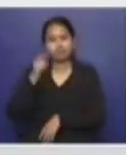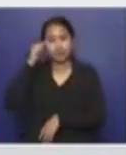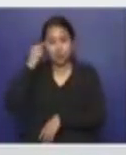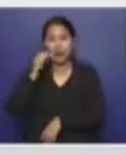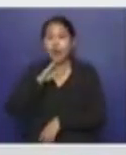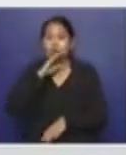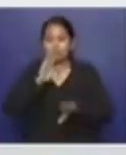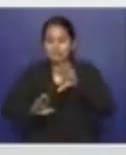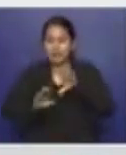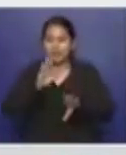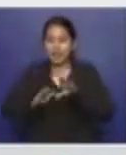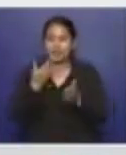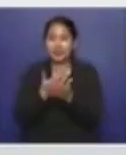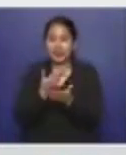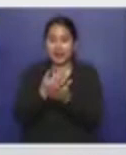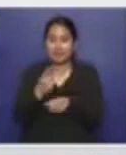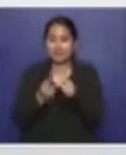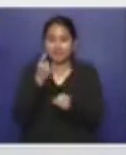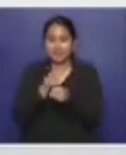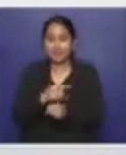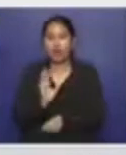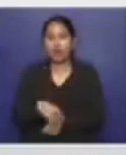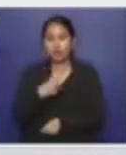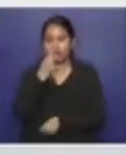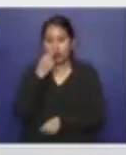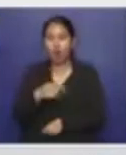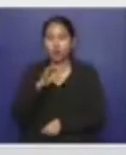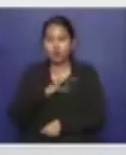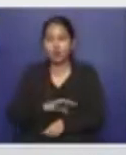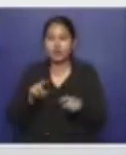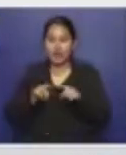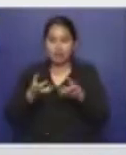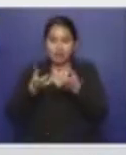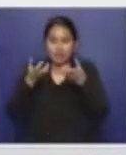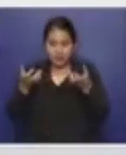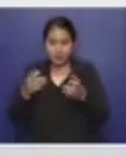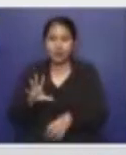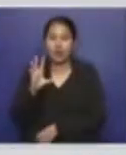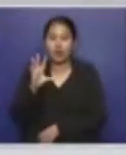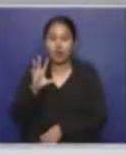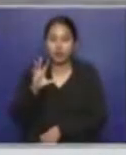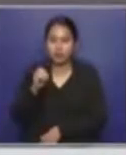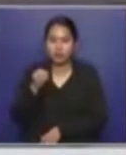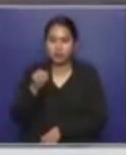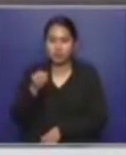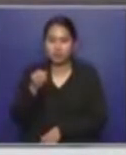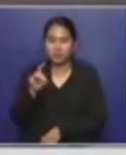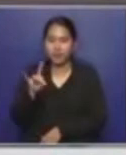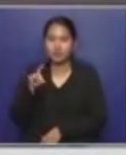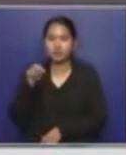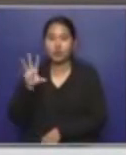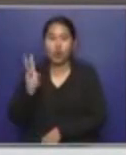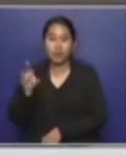ำปีจะมองออกแล้วล่ะออกมาเป็นเปอร์เซ็นต์คือ 18.6% จาก 100% นะครับถ้า